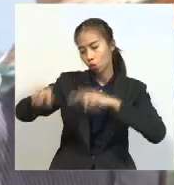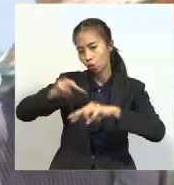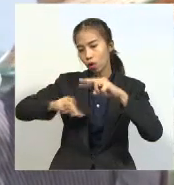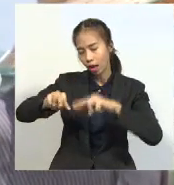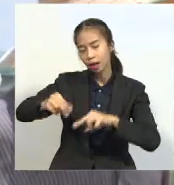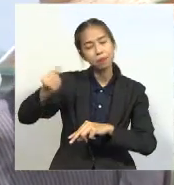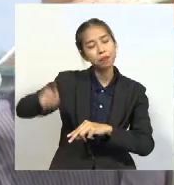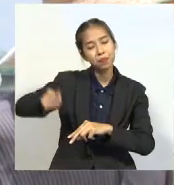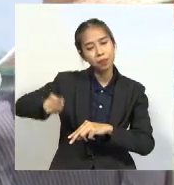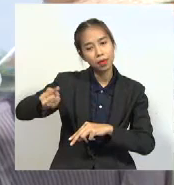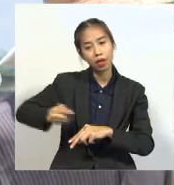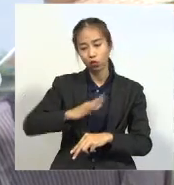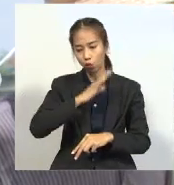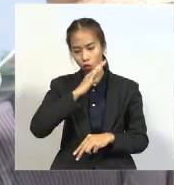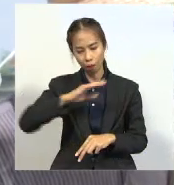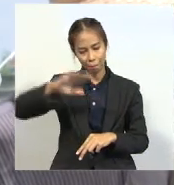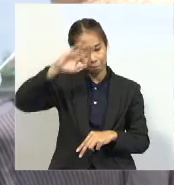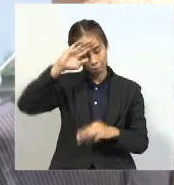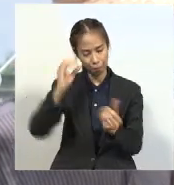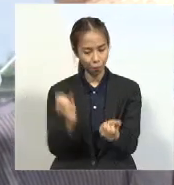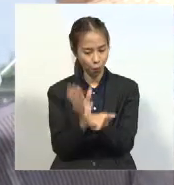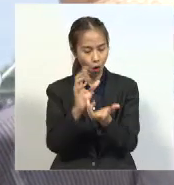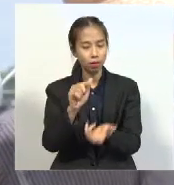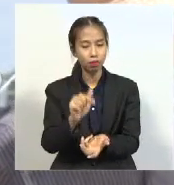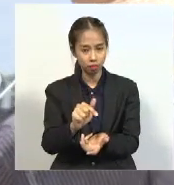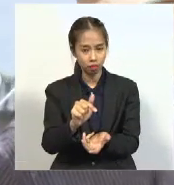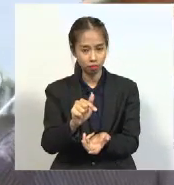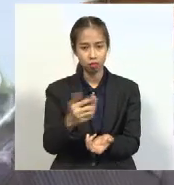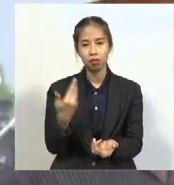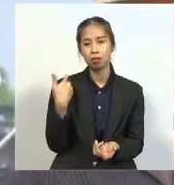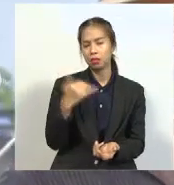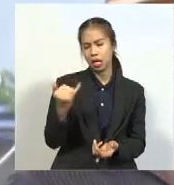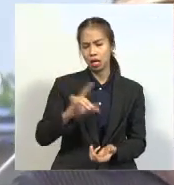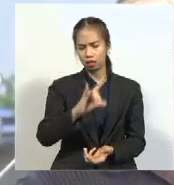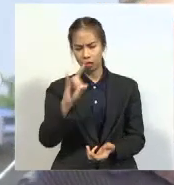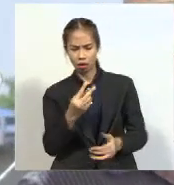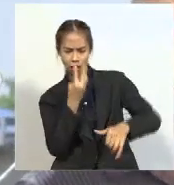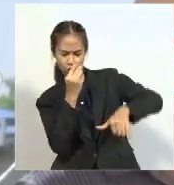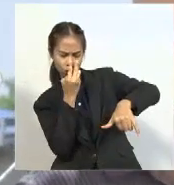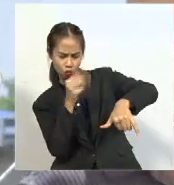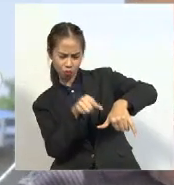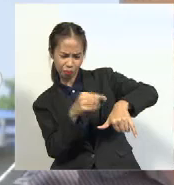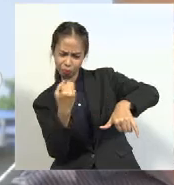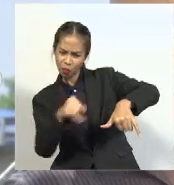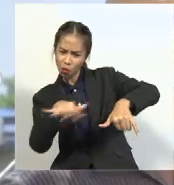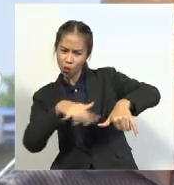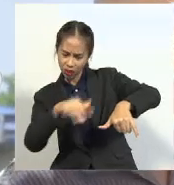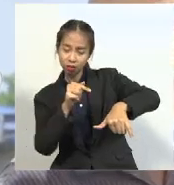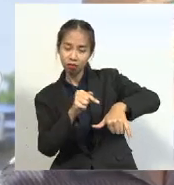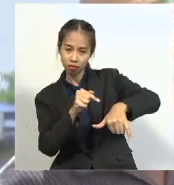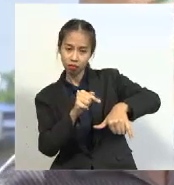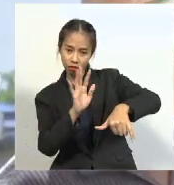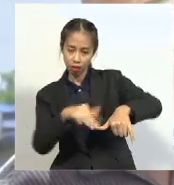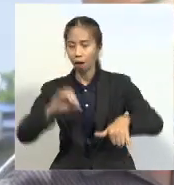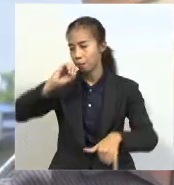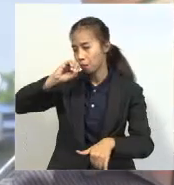จำโดยหากมีโรคเกิดขึ้นหรือสัตว์ที่เราเห็นนี่มีความผิดปกตินะครับซึ่งเจ้าของสัตว์ที่อยู่ที่นี่เนี่ยก็แจ้งสั